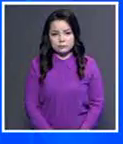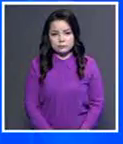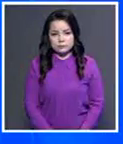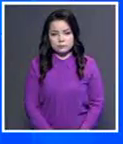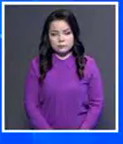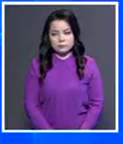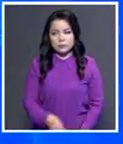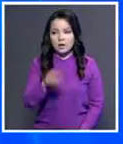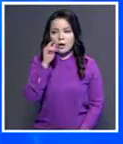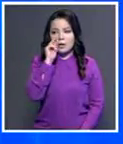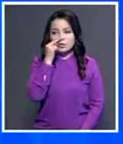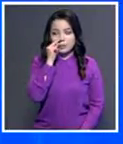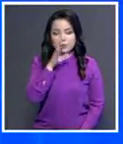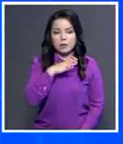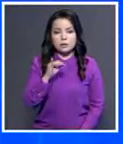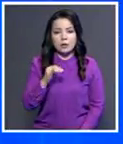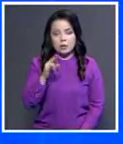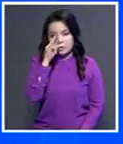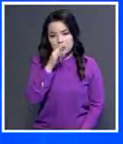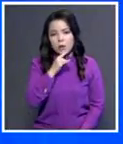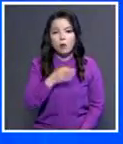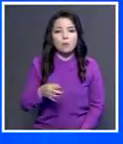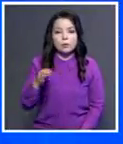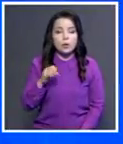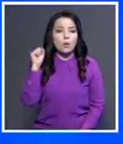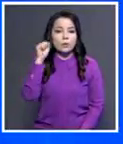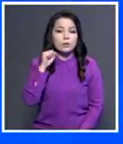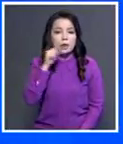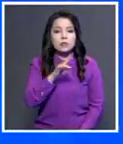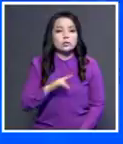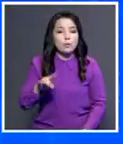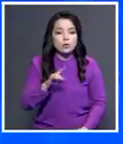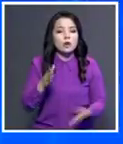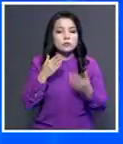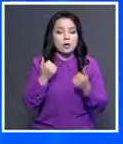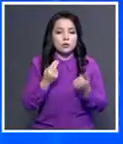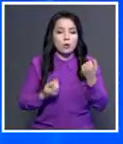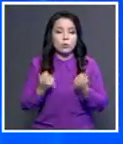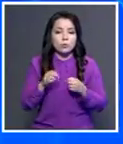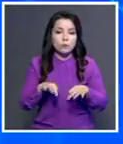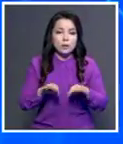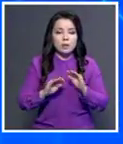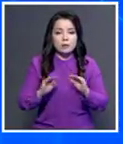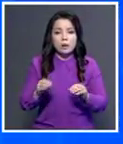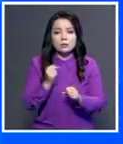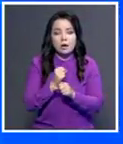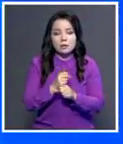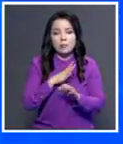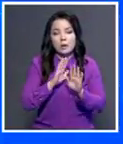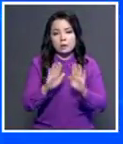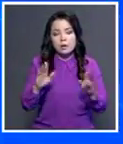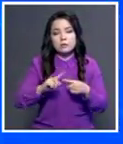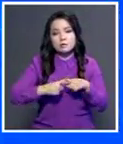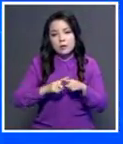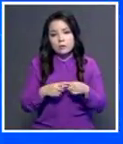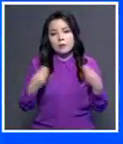Ел жаңалықтары. Шымкентте оңтүстік Қазақстан облысы мен Өзбекстан Республикасы жеңіл өнеркәсіп өнімдерінің көрмесі өтіп жатыр. Көрмеге тоқыма,